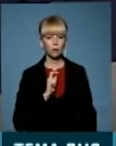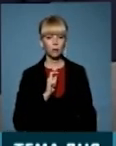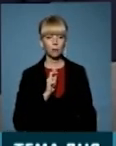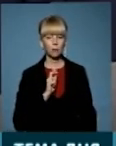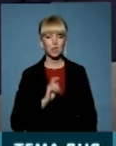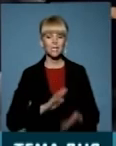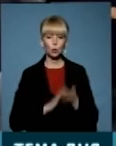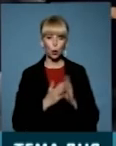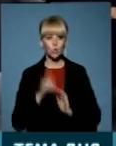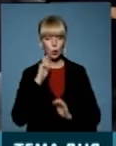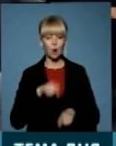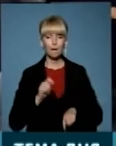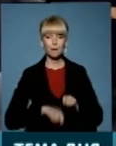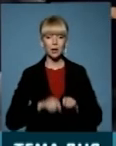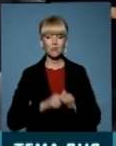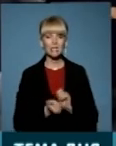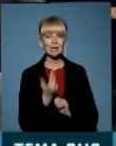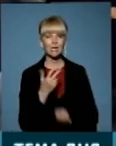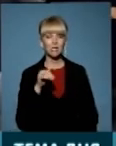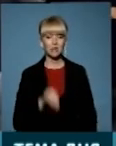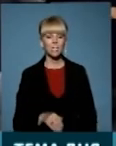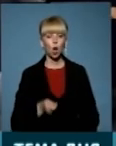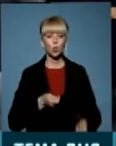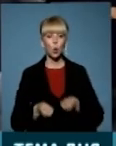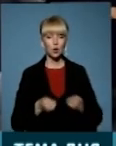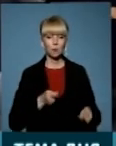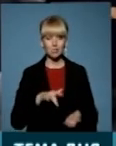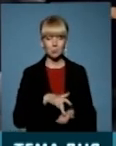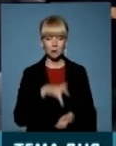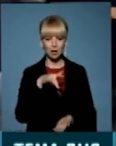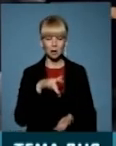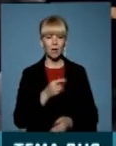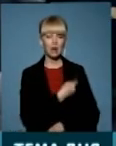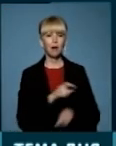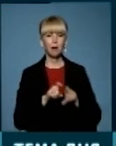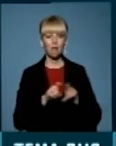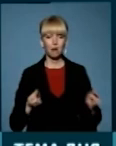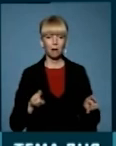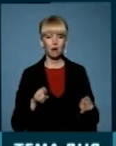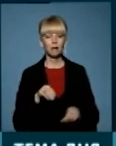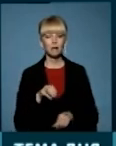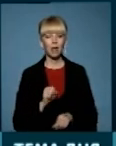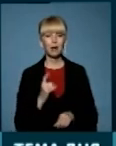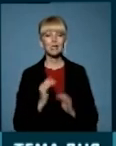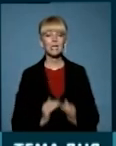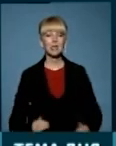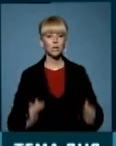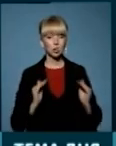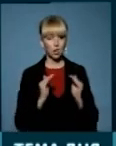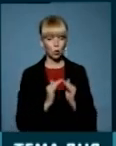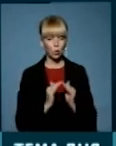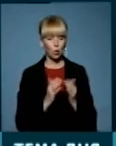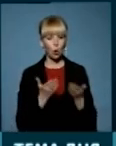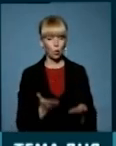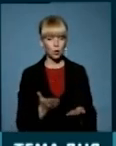надзвичайних ситуацій України перевірила 13 тисяч торгівельних центрів, лікарень та дитячих садочків.